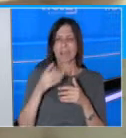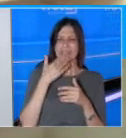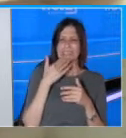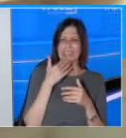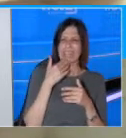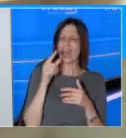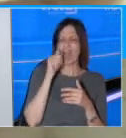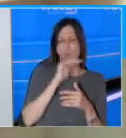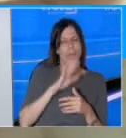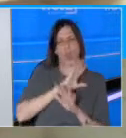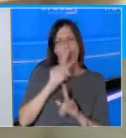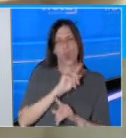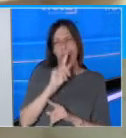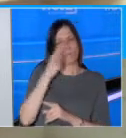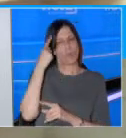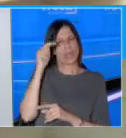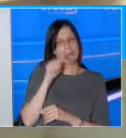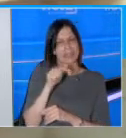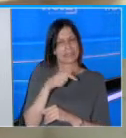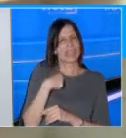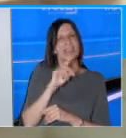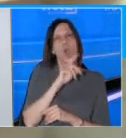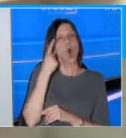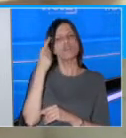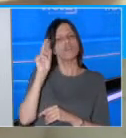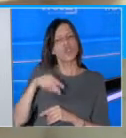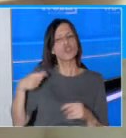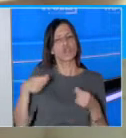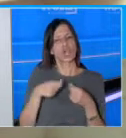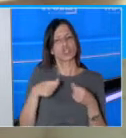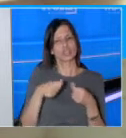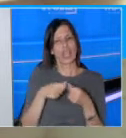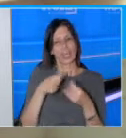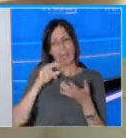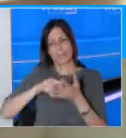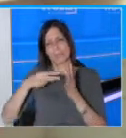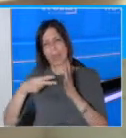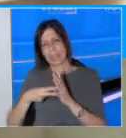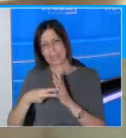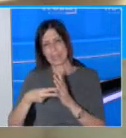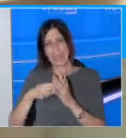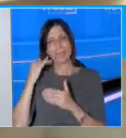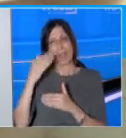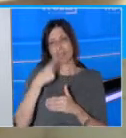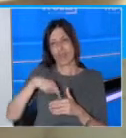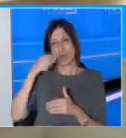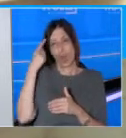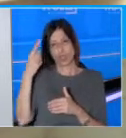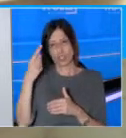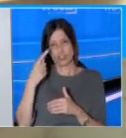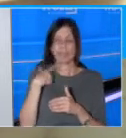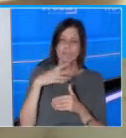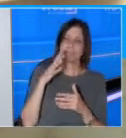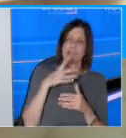לב לזה, לא מודע לזה. אני באמת לא חושב שיש קשר בין פוליטיקה ברמה שאנחנו חושבים עליה להצבעות